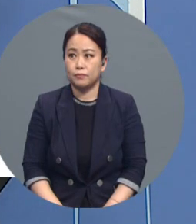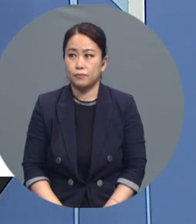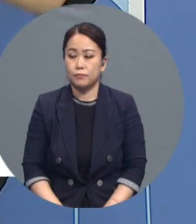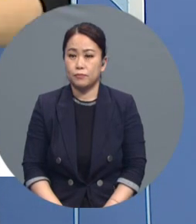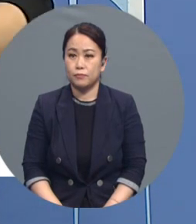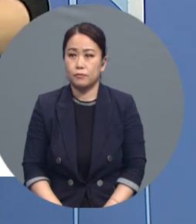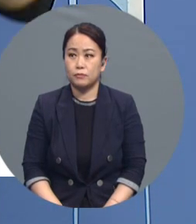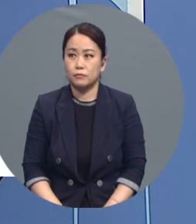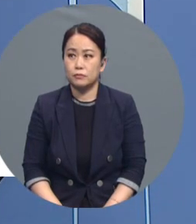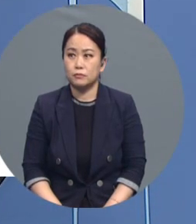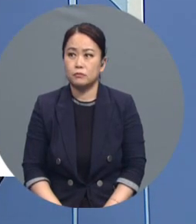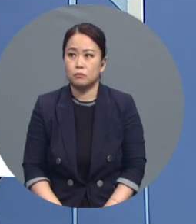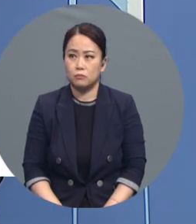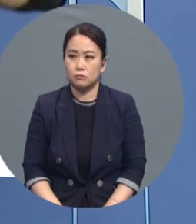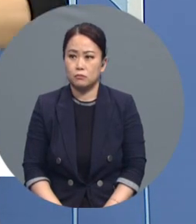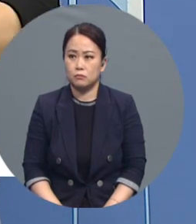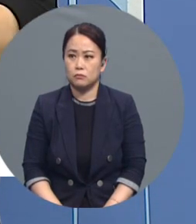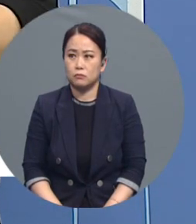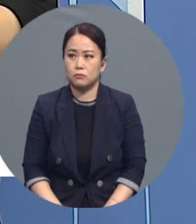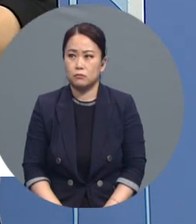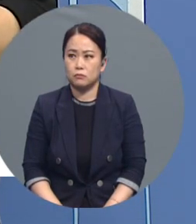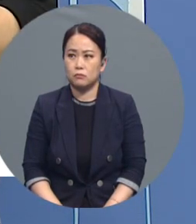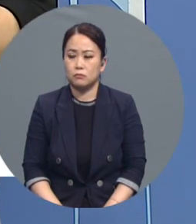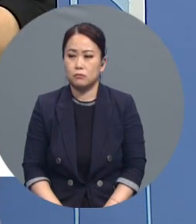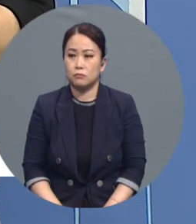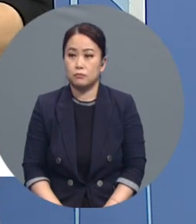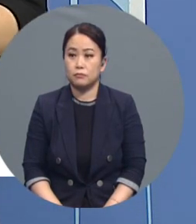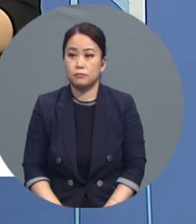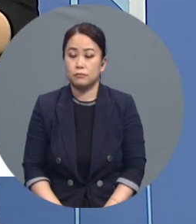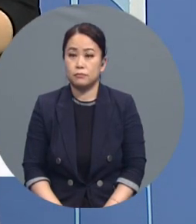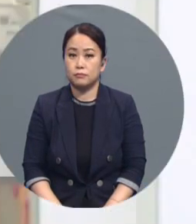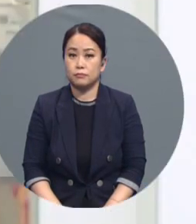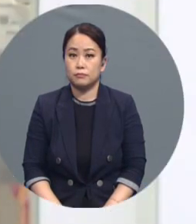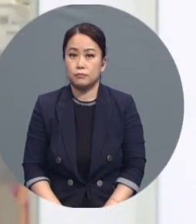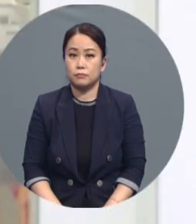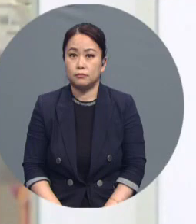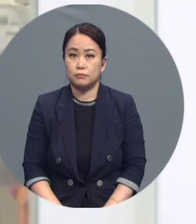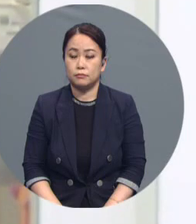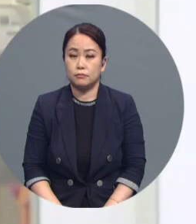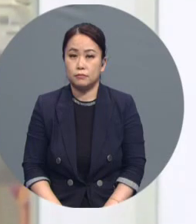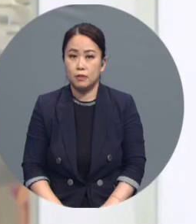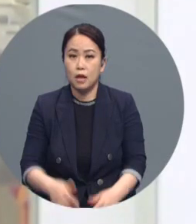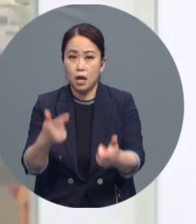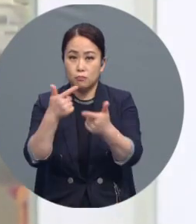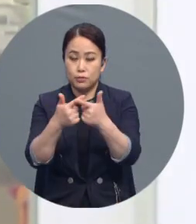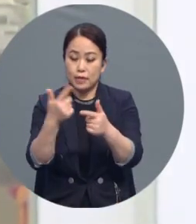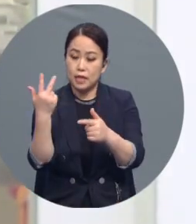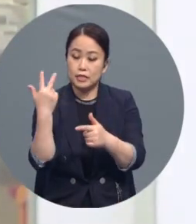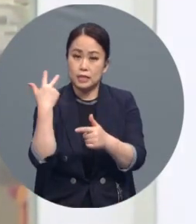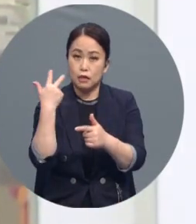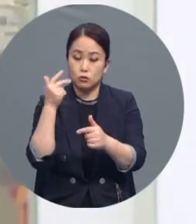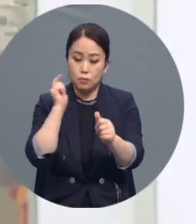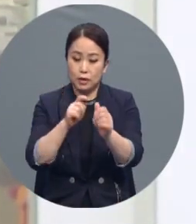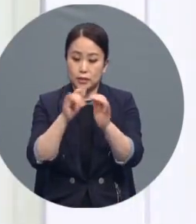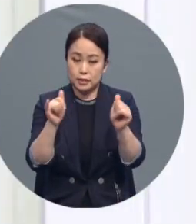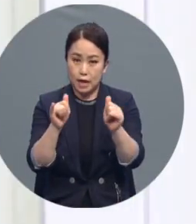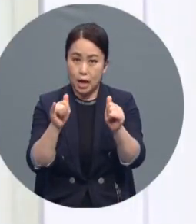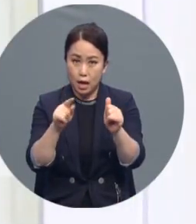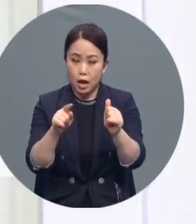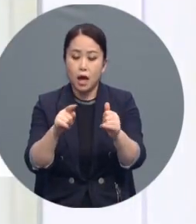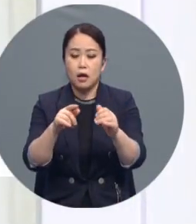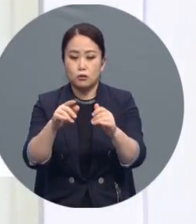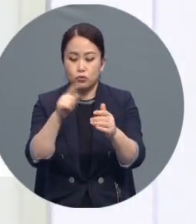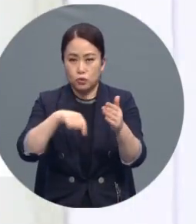초입에 들어섰다라고 보는 게 맞을 것 같습니다. 부산의 지난주 확진 환자의